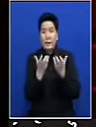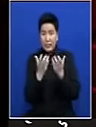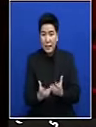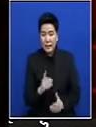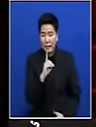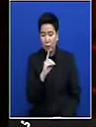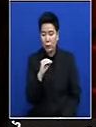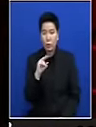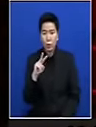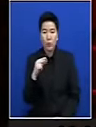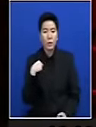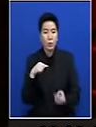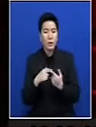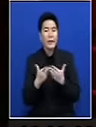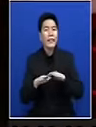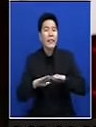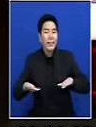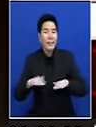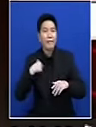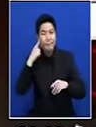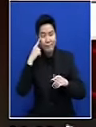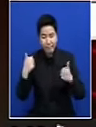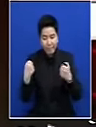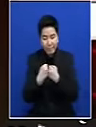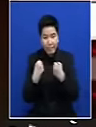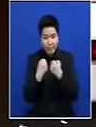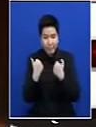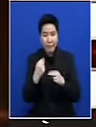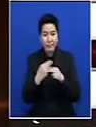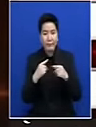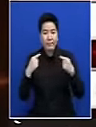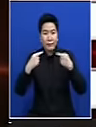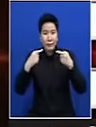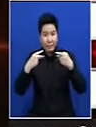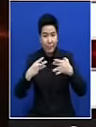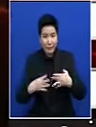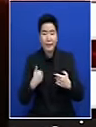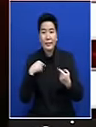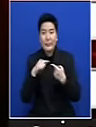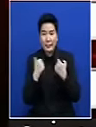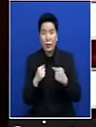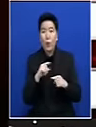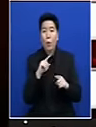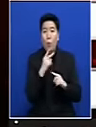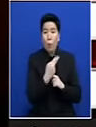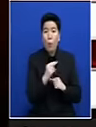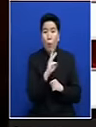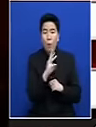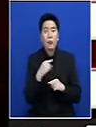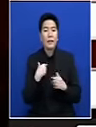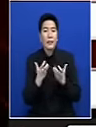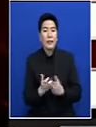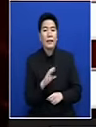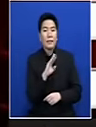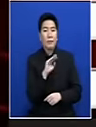ก102ปอนด์นั้นจัดเพชรเล็ดนะครับเจอกับทางด้านของมงคลชัยสสมโพธยิมคู่ที่6น้ำหนัก45กิ